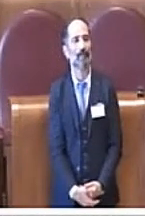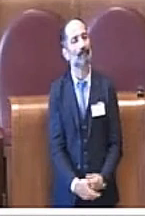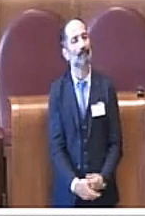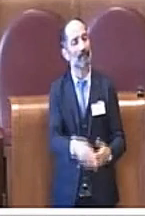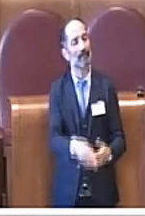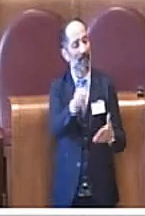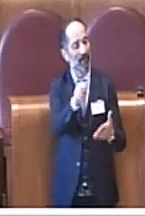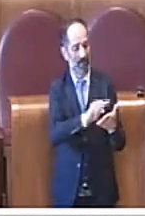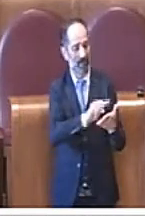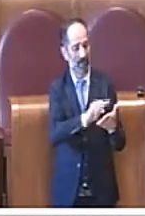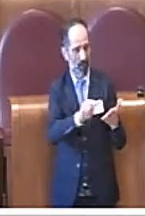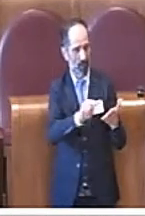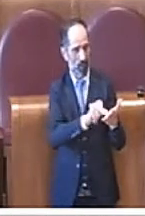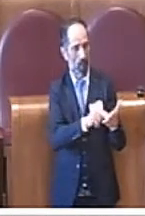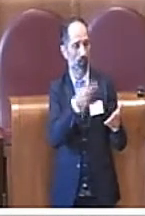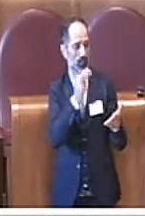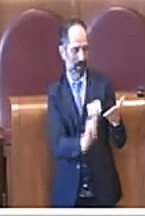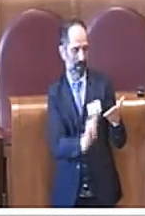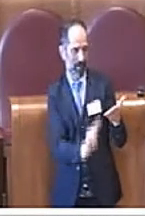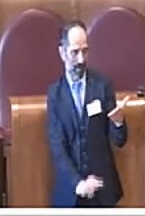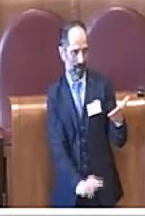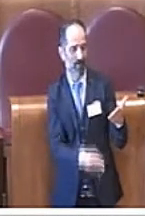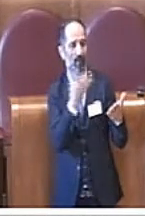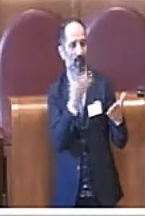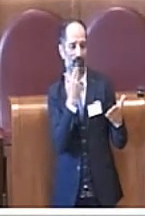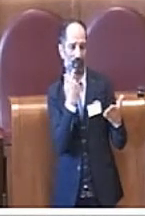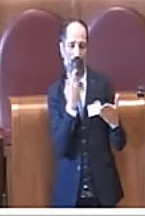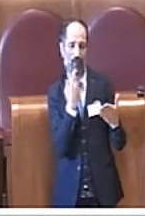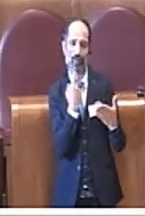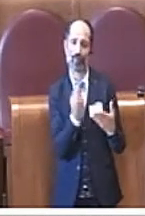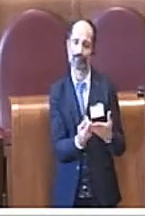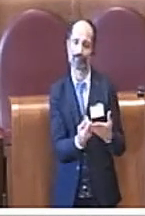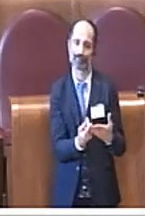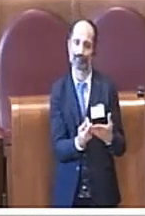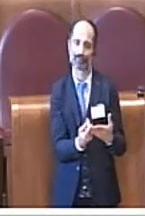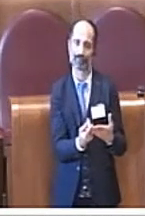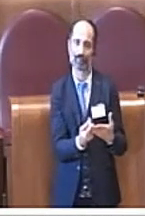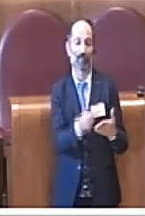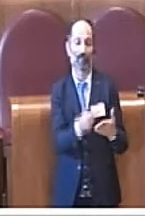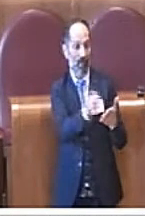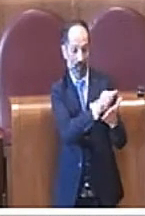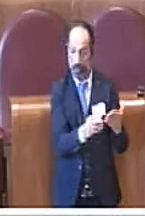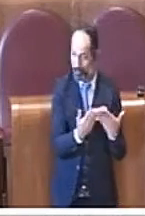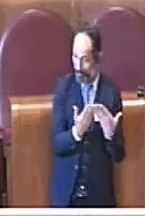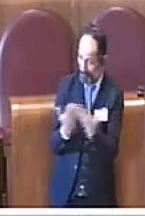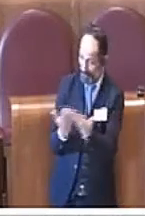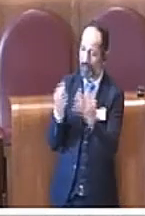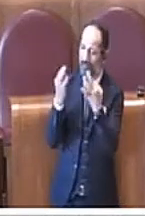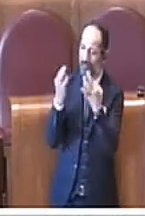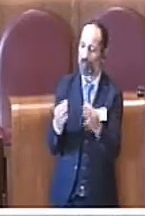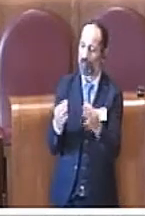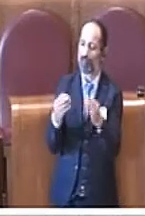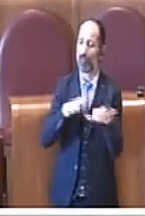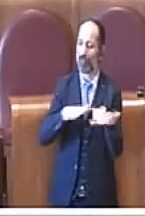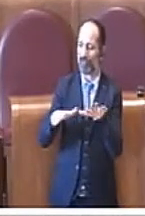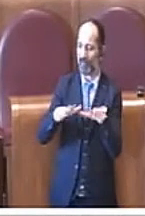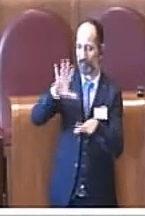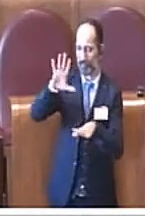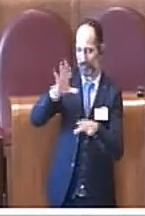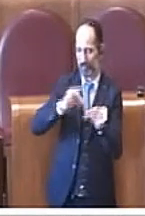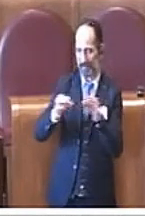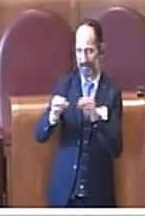Dichiarazione di voto. Prima di tutto voglio consegnare il voto favorevole del Movimento 5